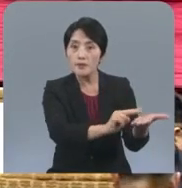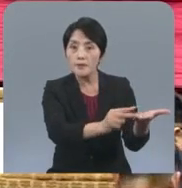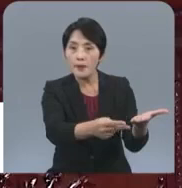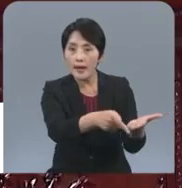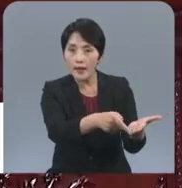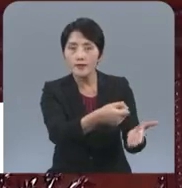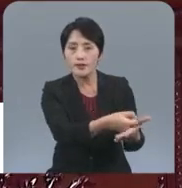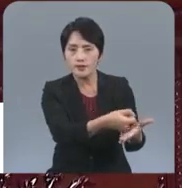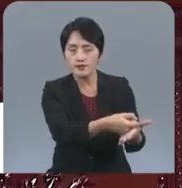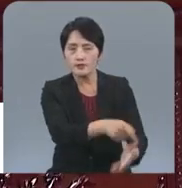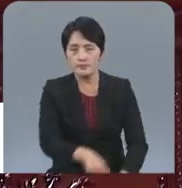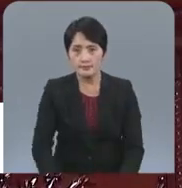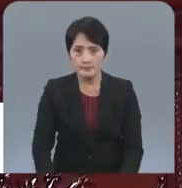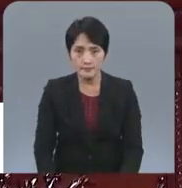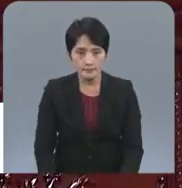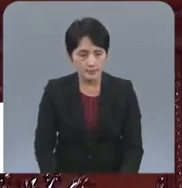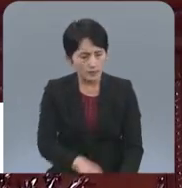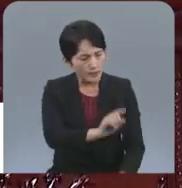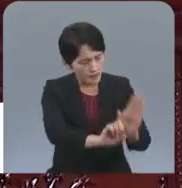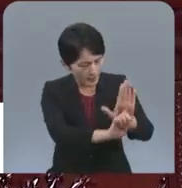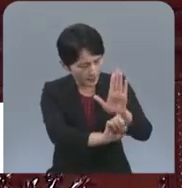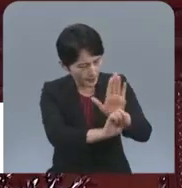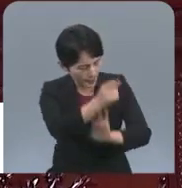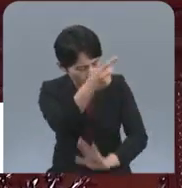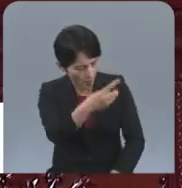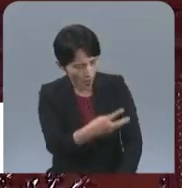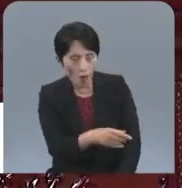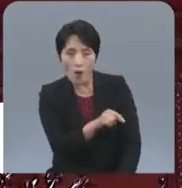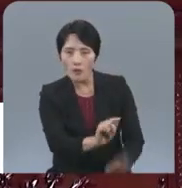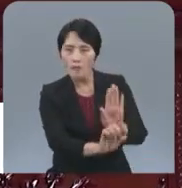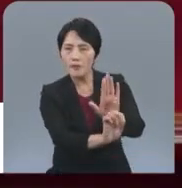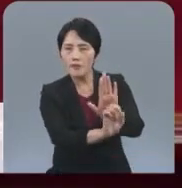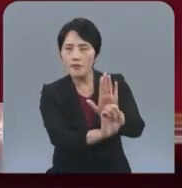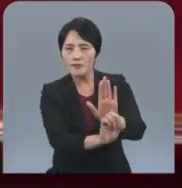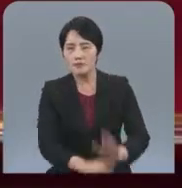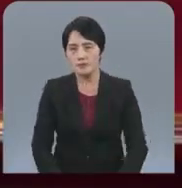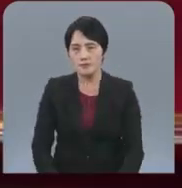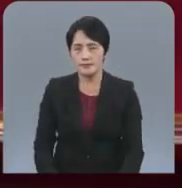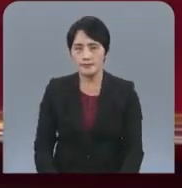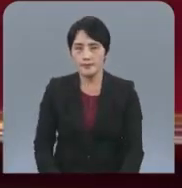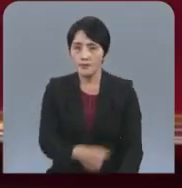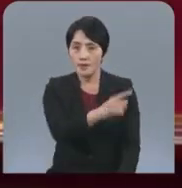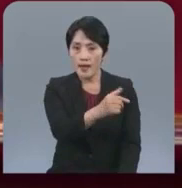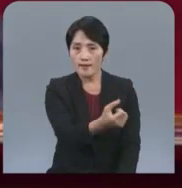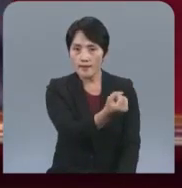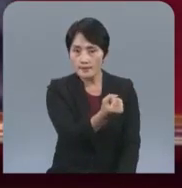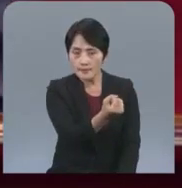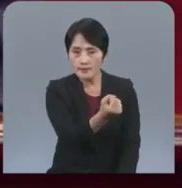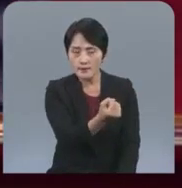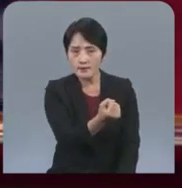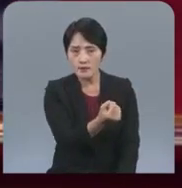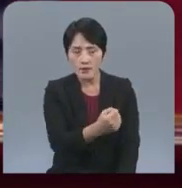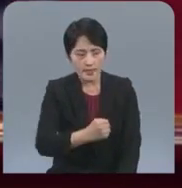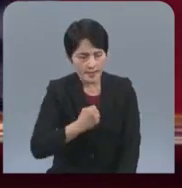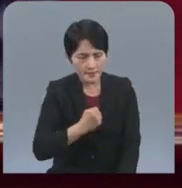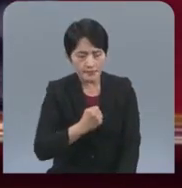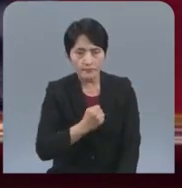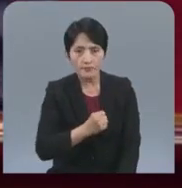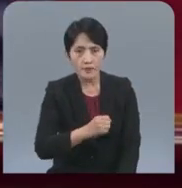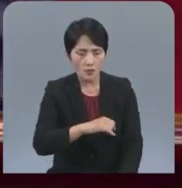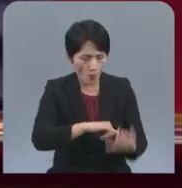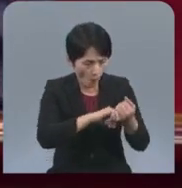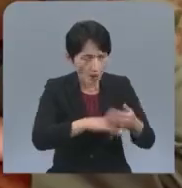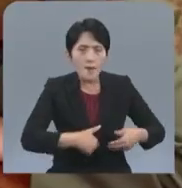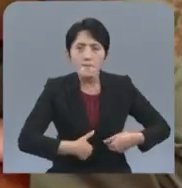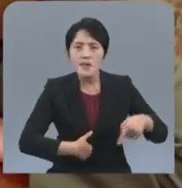dernière d'inscrire sa politique atomique dans sa Constitution dans un communiqué publié aujourd'hui il a mis en guerre de Pyongyang qu'il risquerait la fin de son